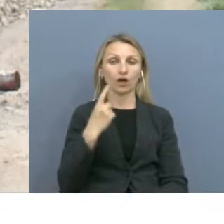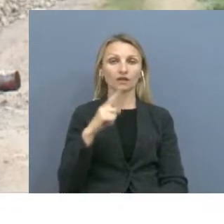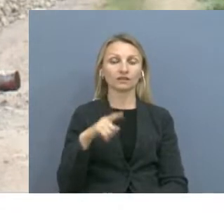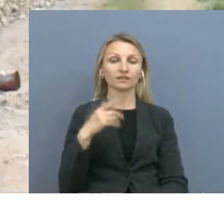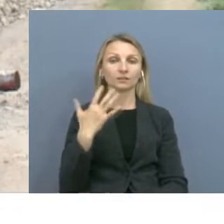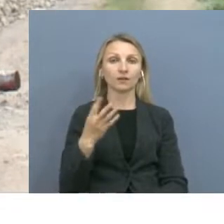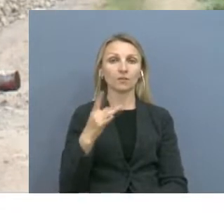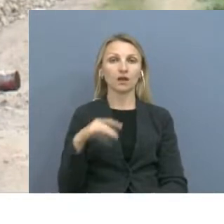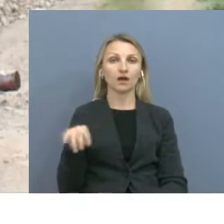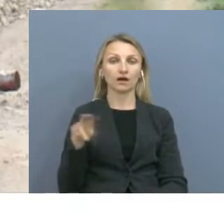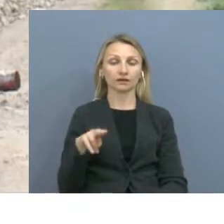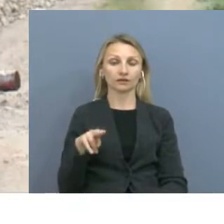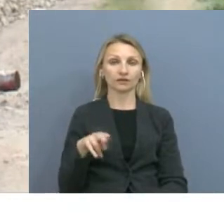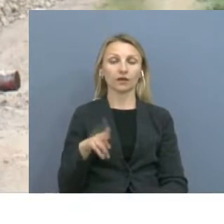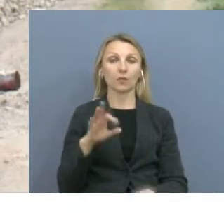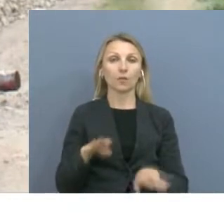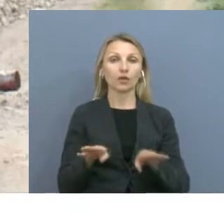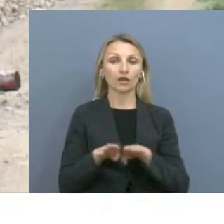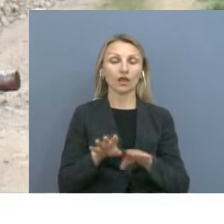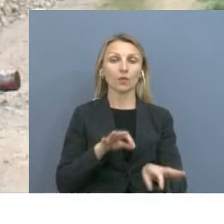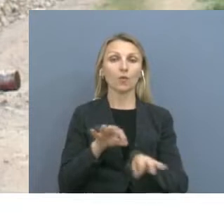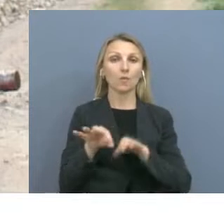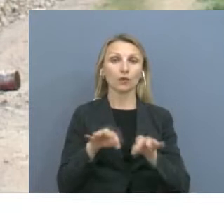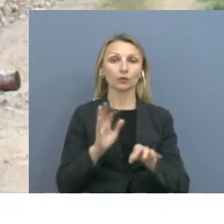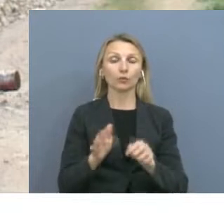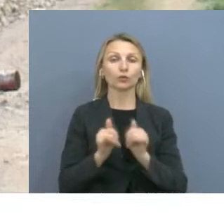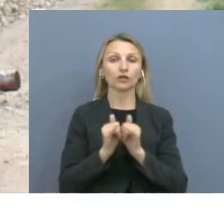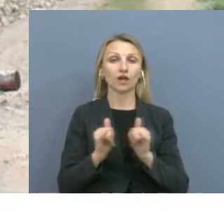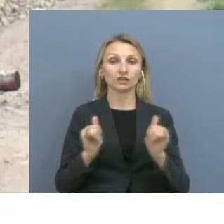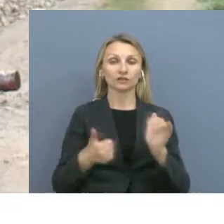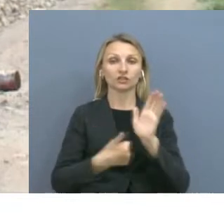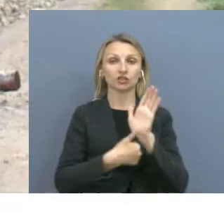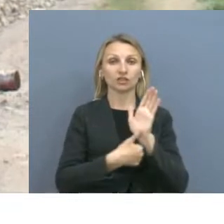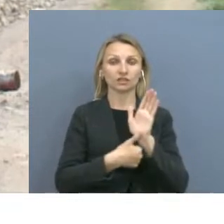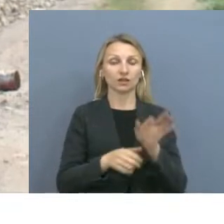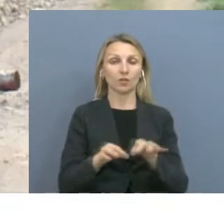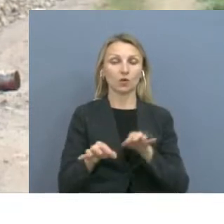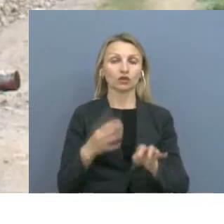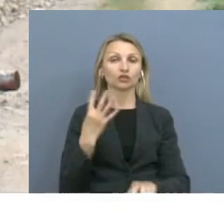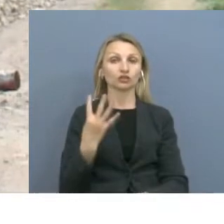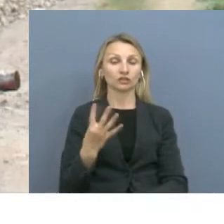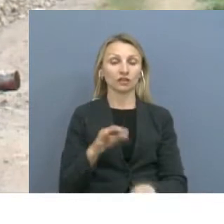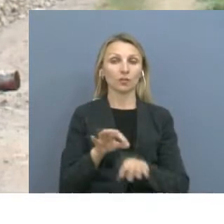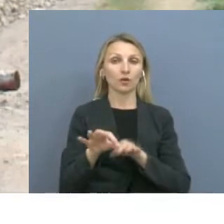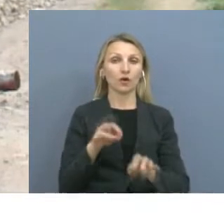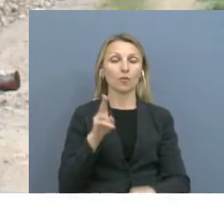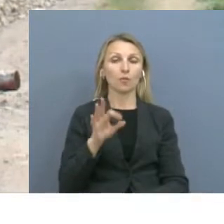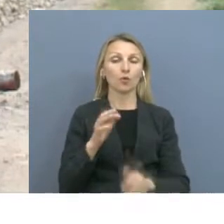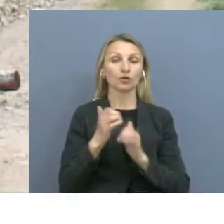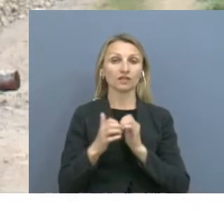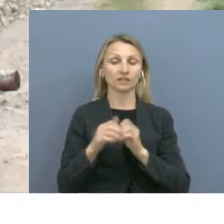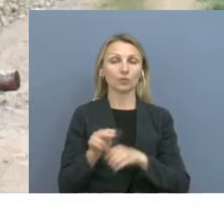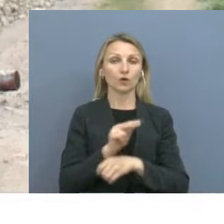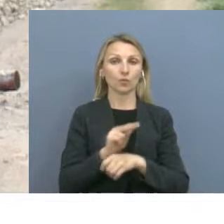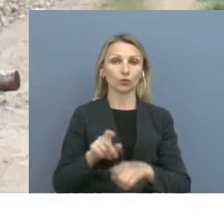1,5 миллиарда тенге. В рамках данного проекта будут реализовываться еще 6 проектов. Это 4 проекта по среднему ремонту